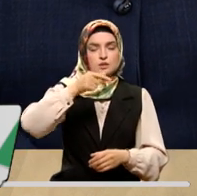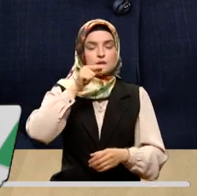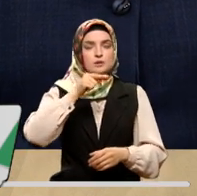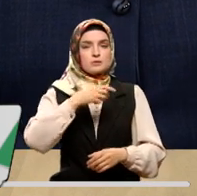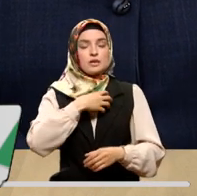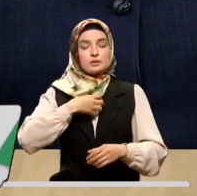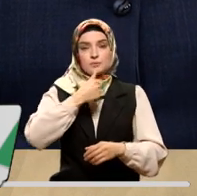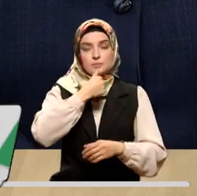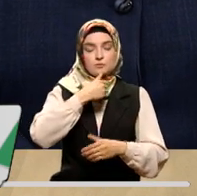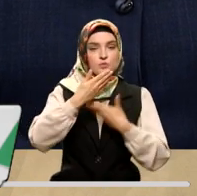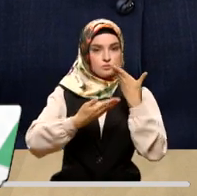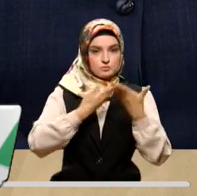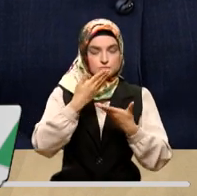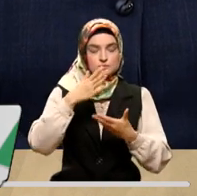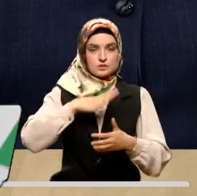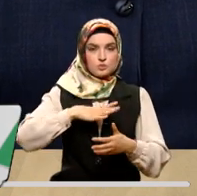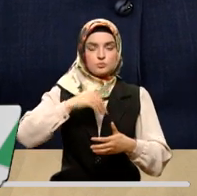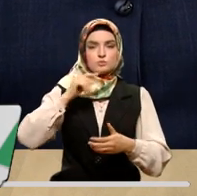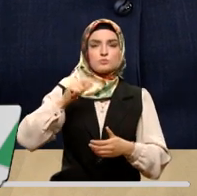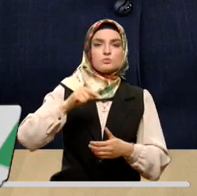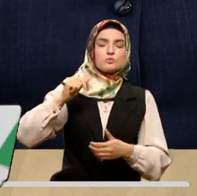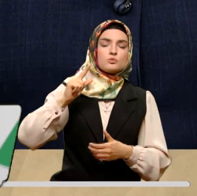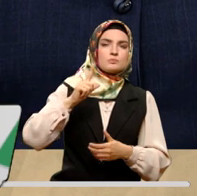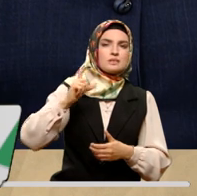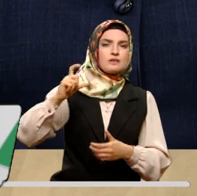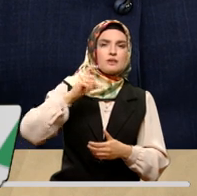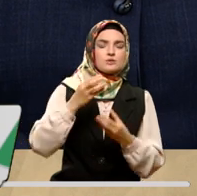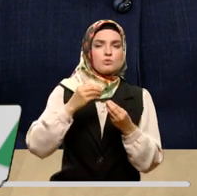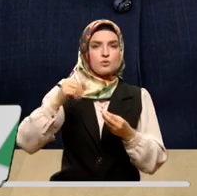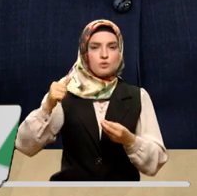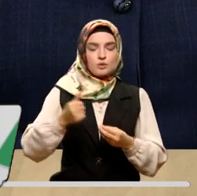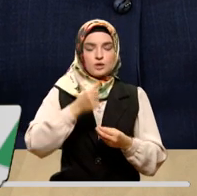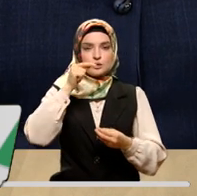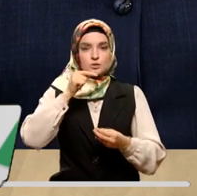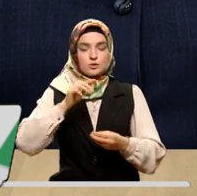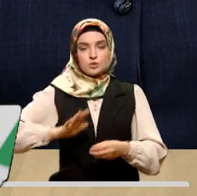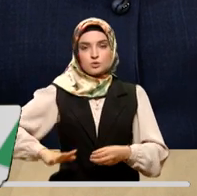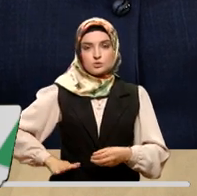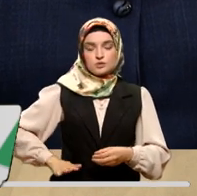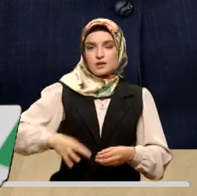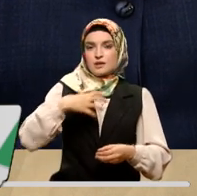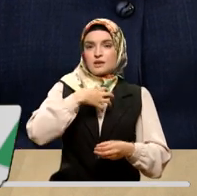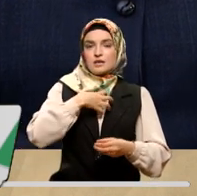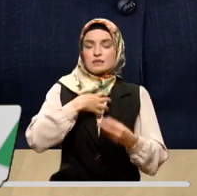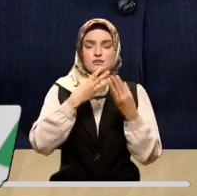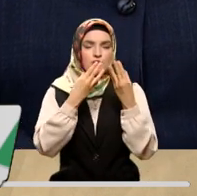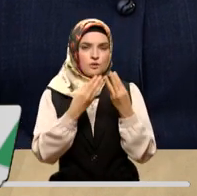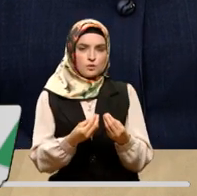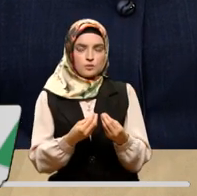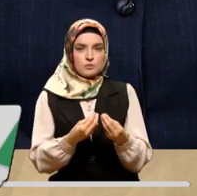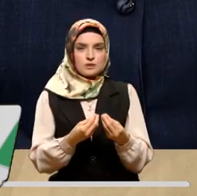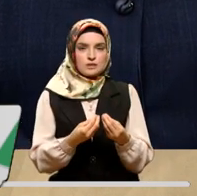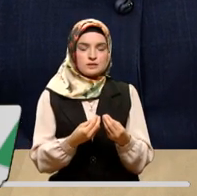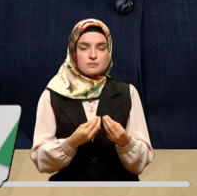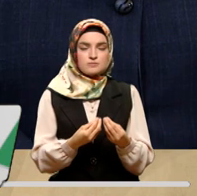Çok önemli bu bir ay. Biz bu bir ay içerisinde çocuklara aidiyet, bir kimlik vermek